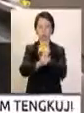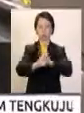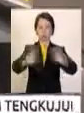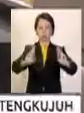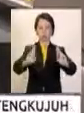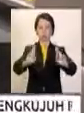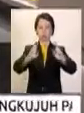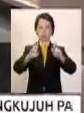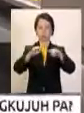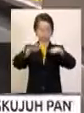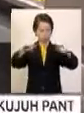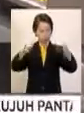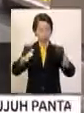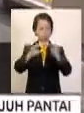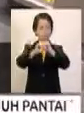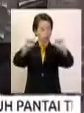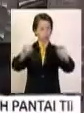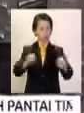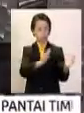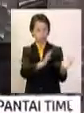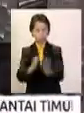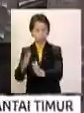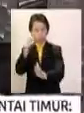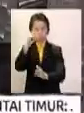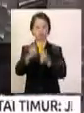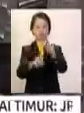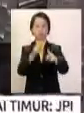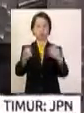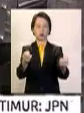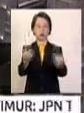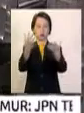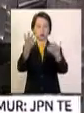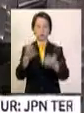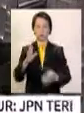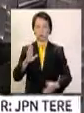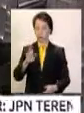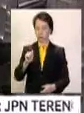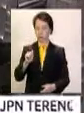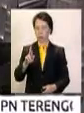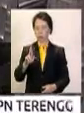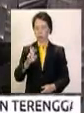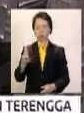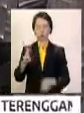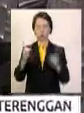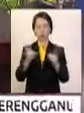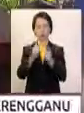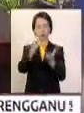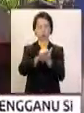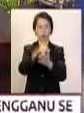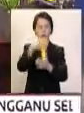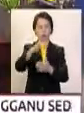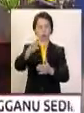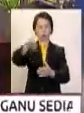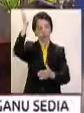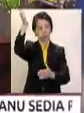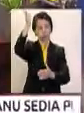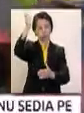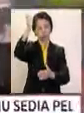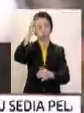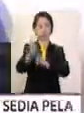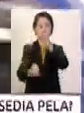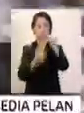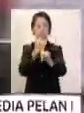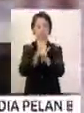menyediakan platform yang sistematik kepada orang ramai. Baru Bian ditemui media selepas konvensyen antarabangsa